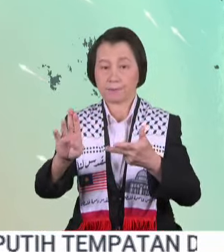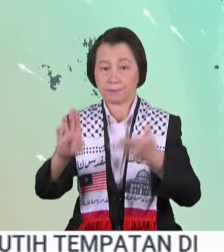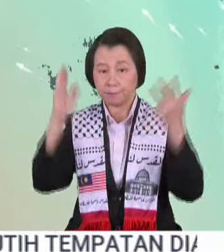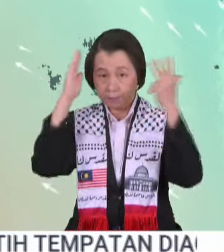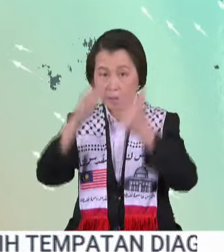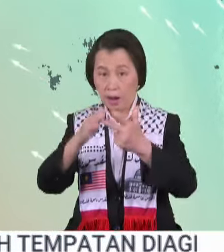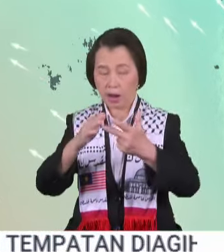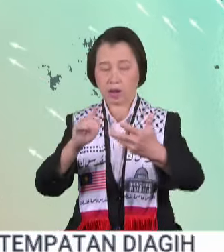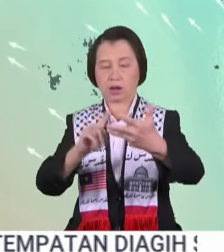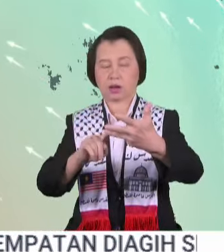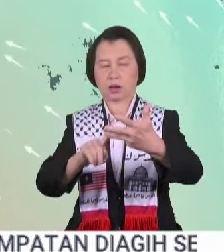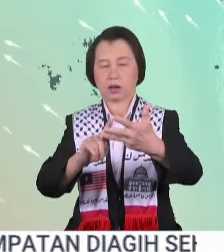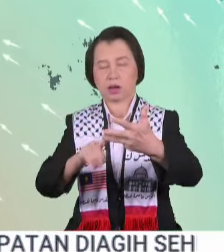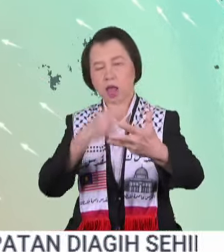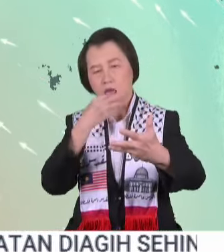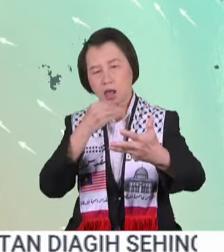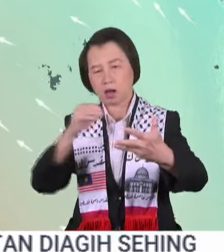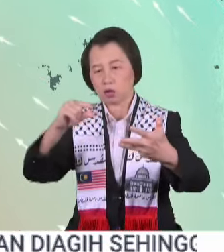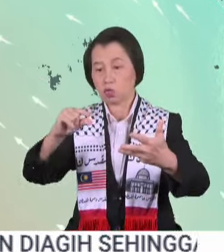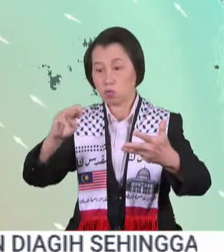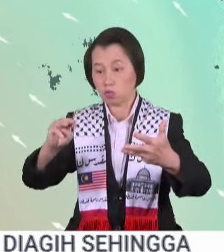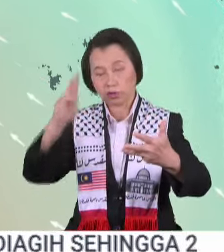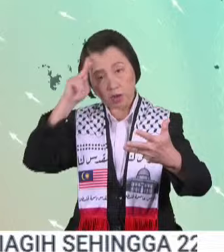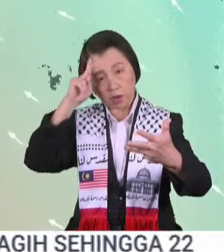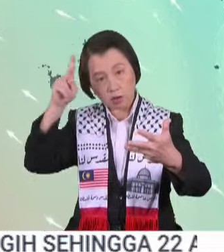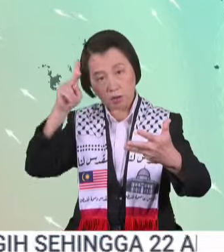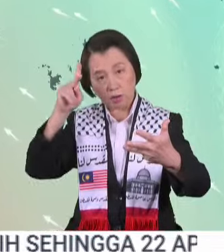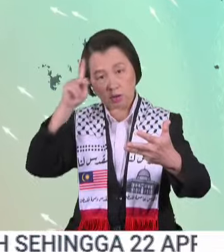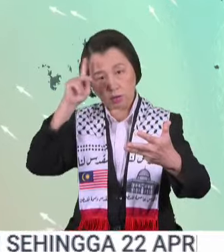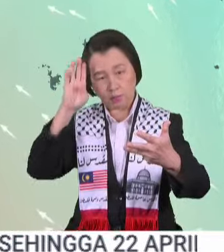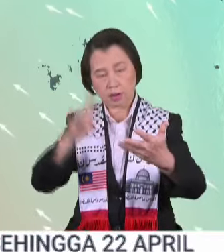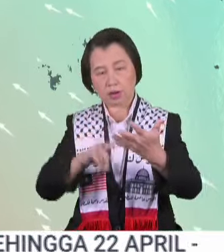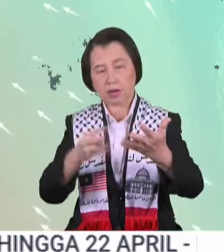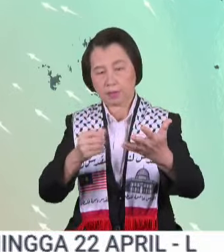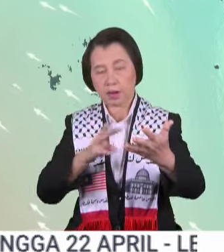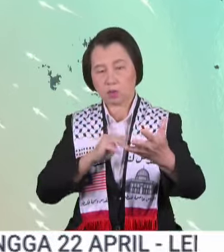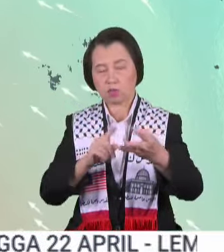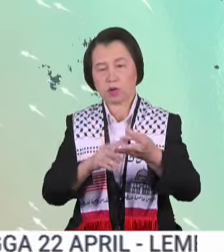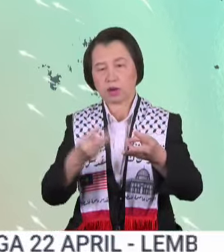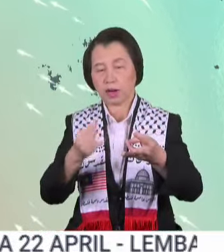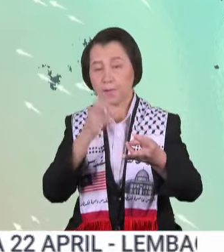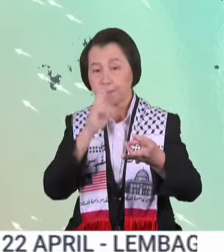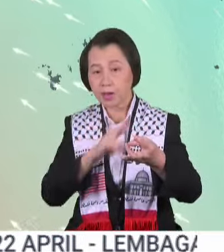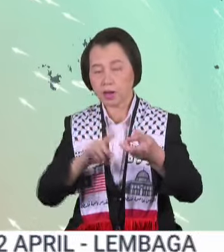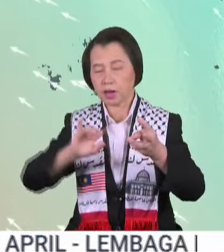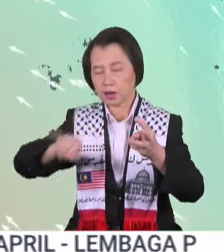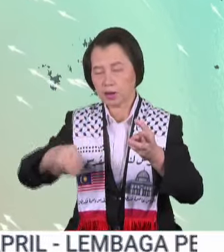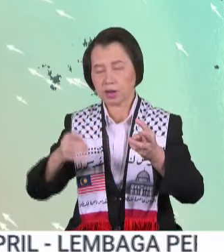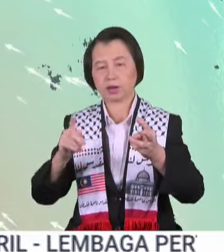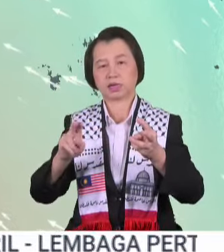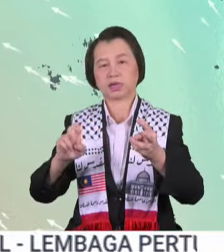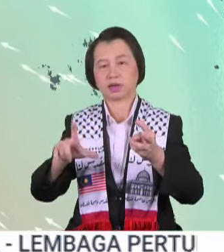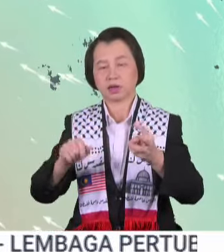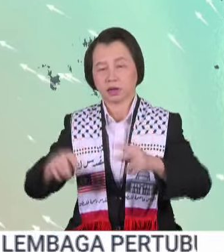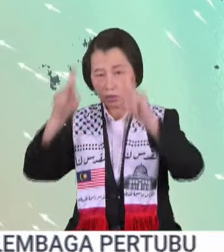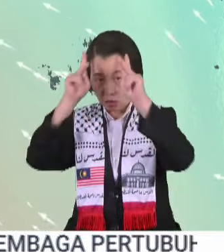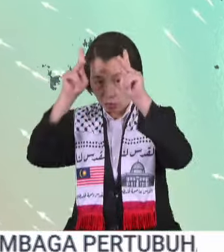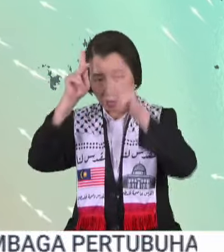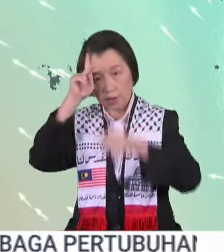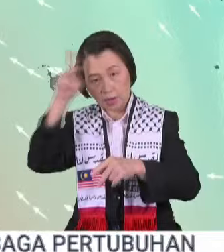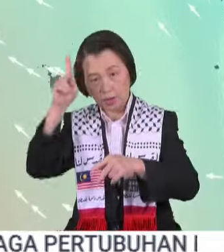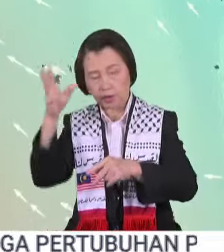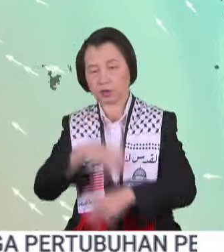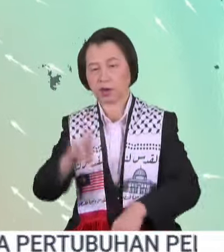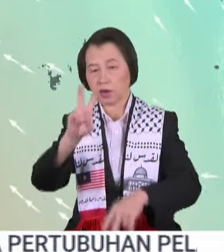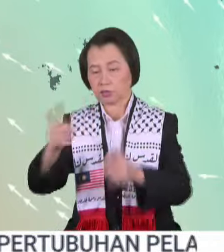Pahang serta jajahan Gua Musang, Kota Baru, Pasir Putih, Tanah Merah, Jeli dan Kuala Kerai di negeri Kelantan